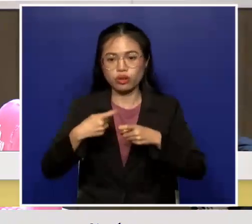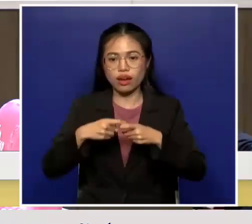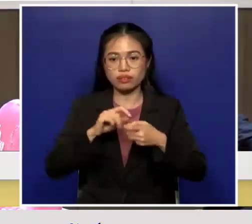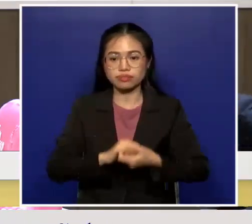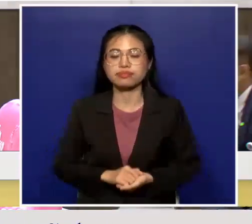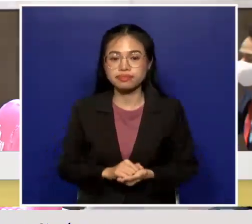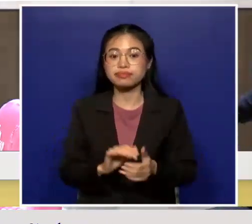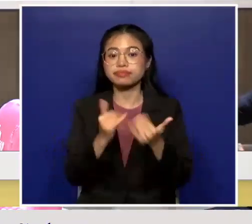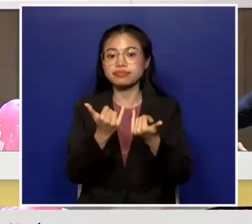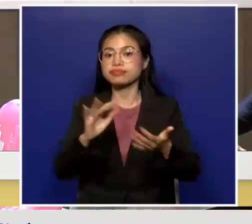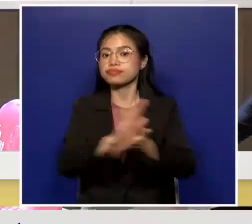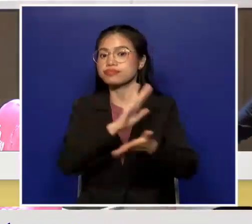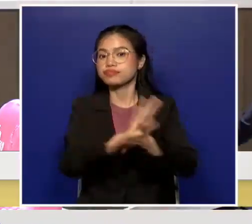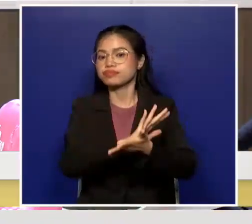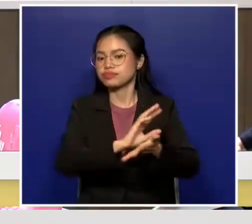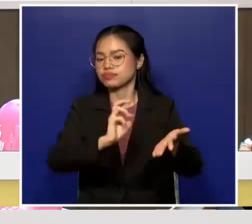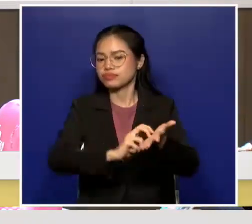ทีนี้มาดูใบเสร็จ